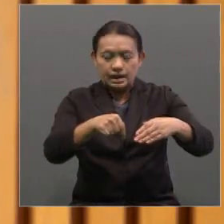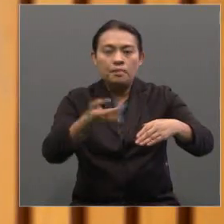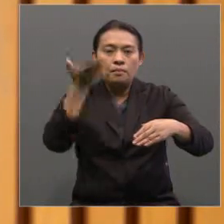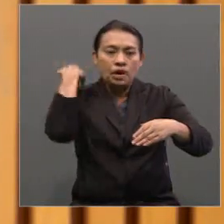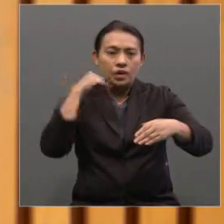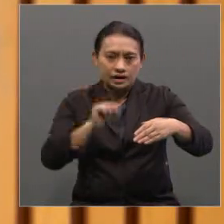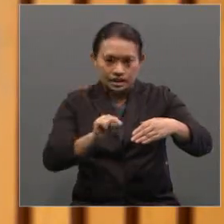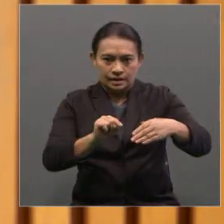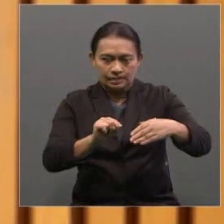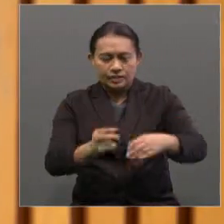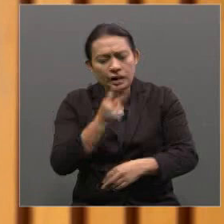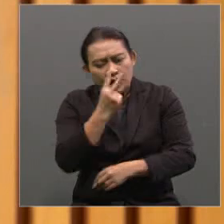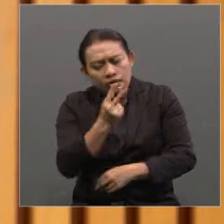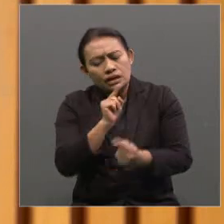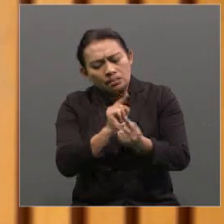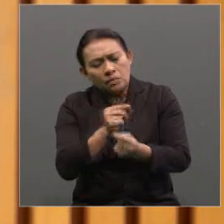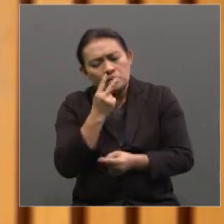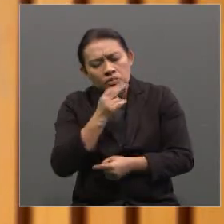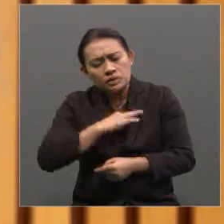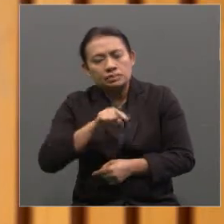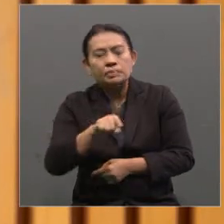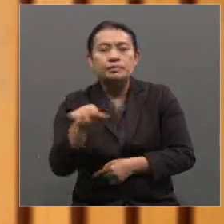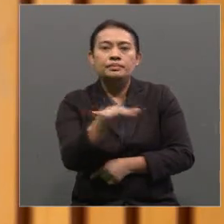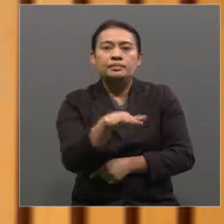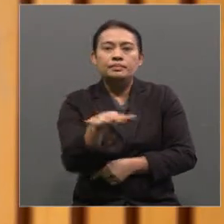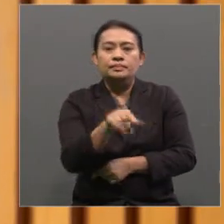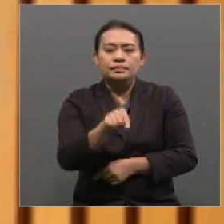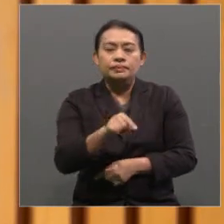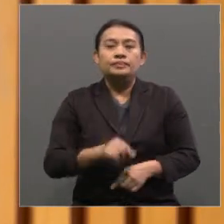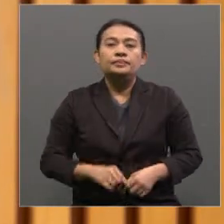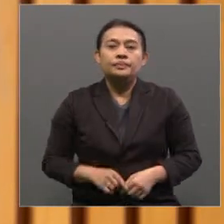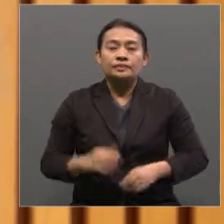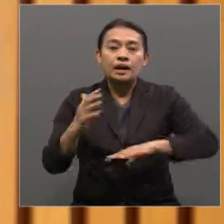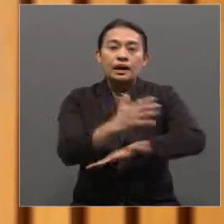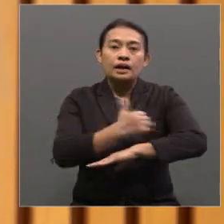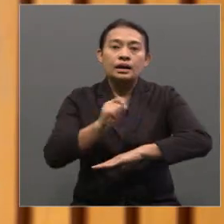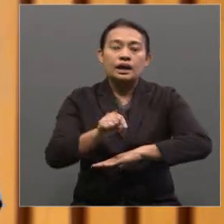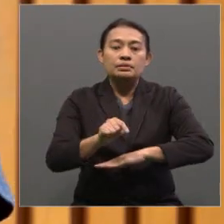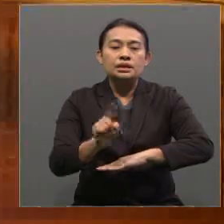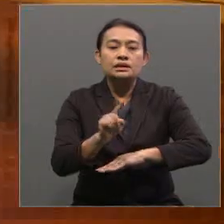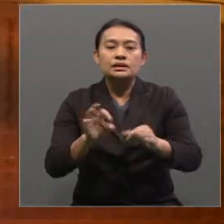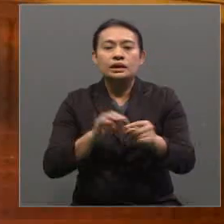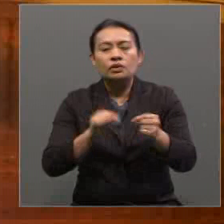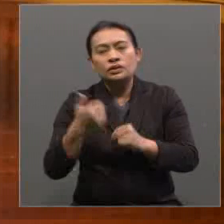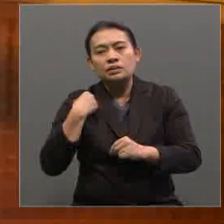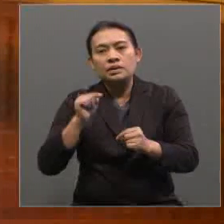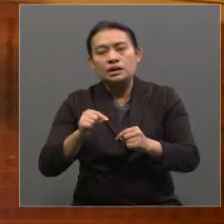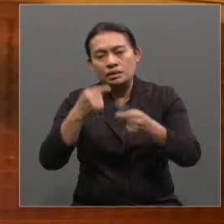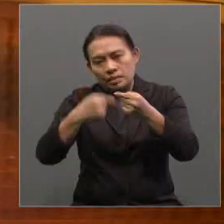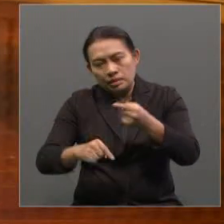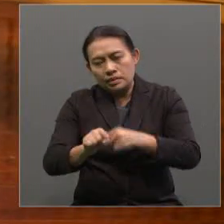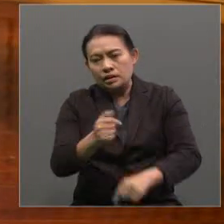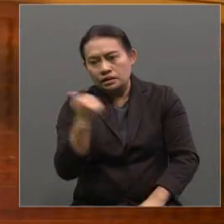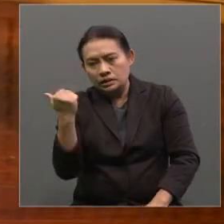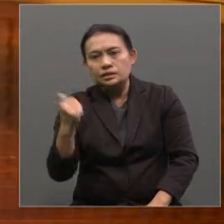าจจะเห็นได้จนเป็นเรื่องปกติใช่ไหมครับเพราะนั้นการเมืองเนี่ยมันก็เคลื่อนย้ายไปตรงประเด็นอื่นใช่ไหมครับแต่